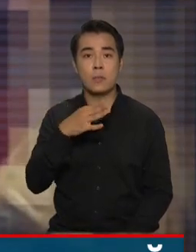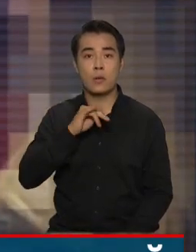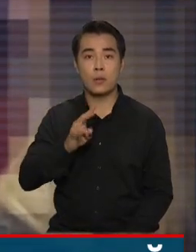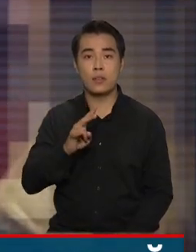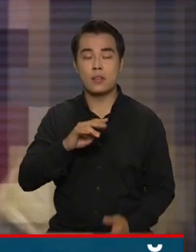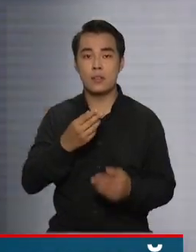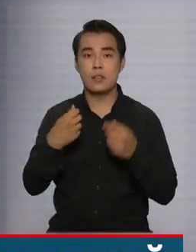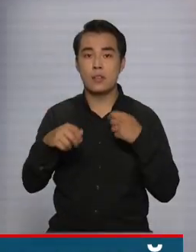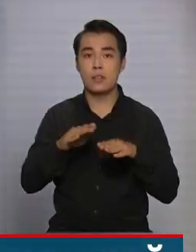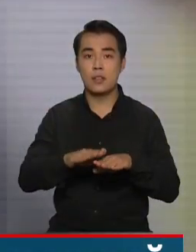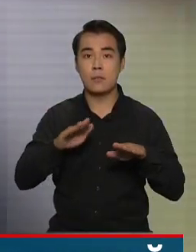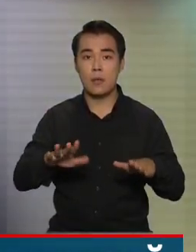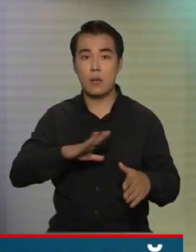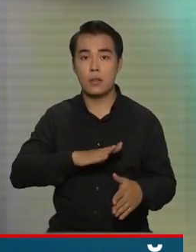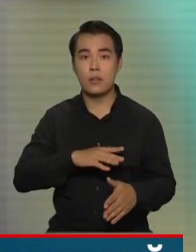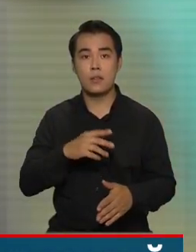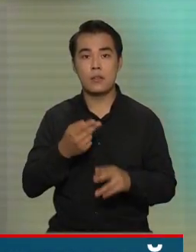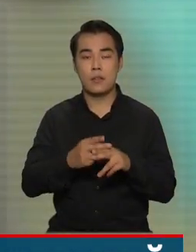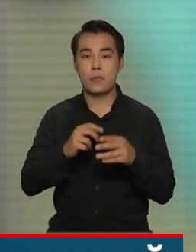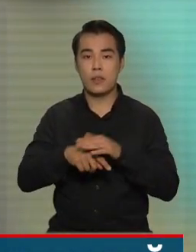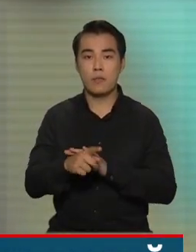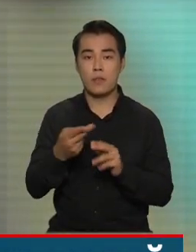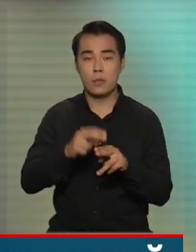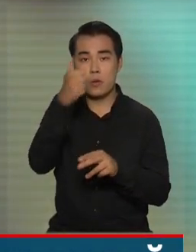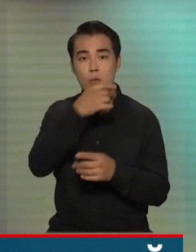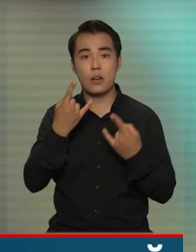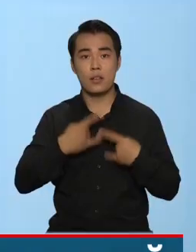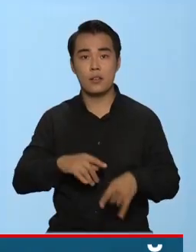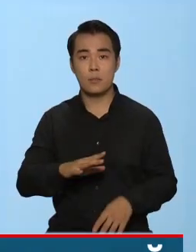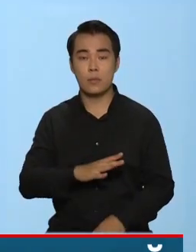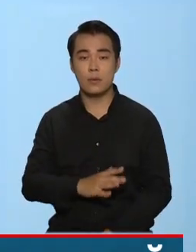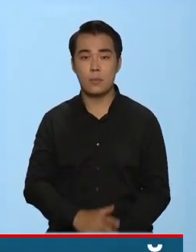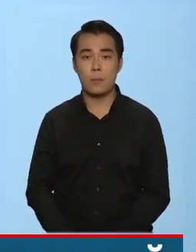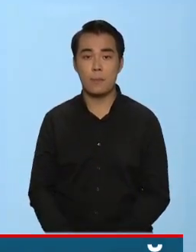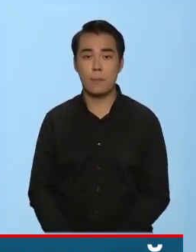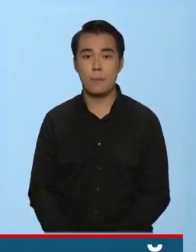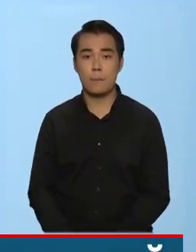Старшему было около года, а второй родился в этом году.